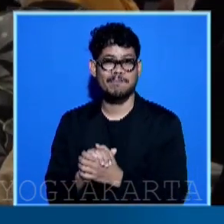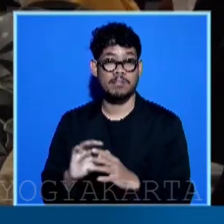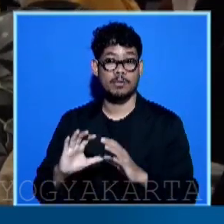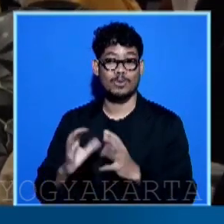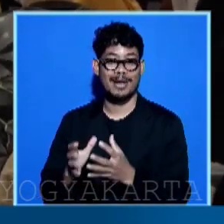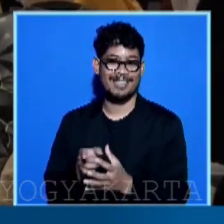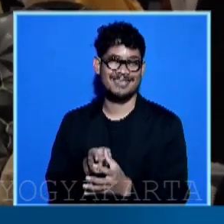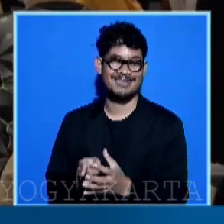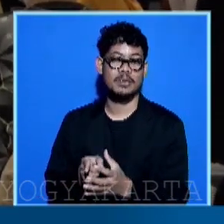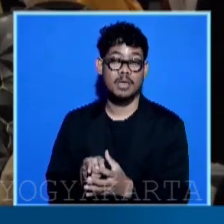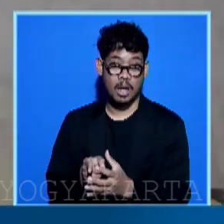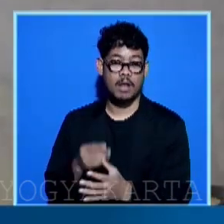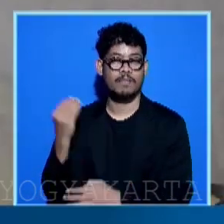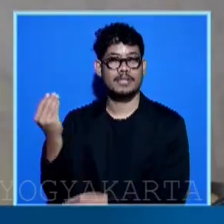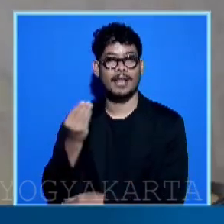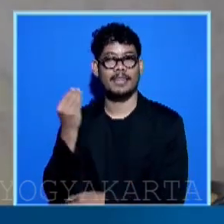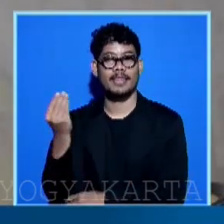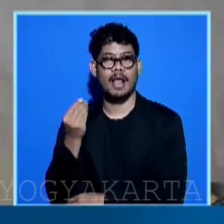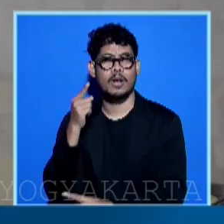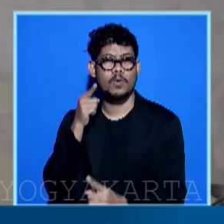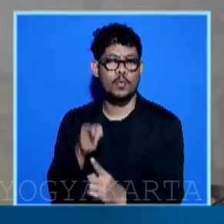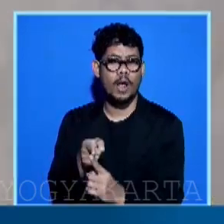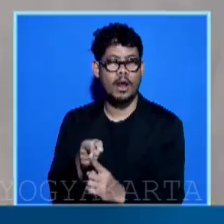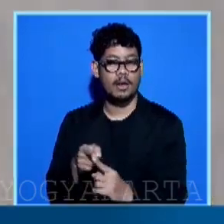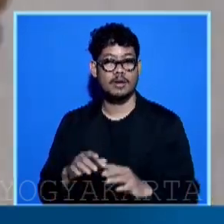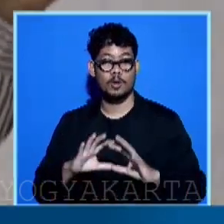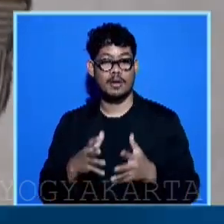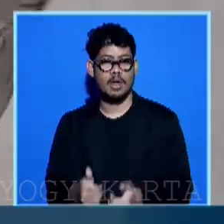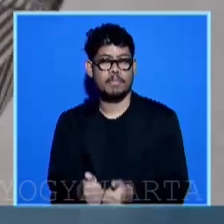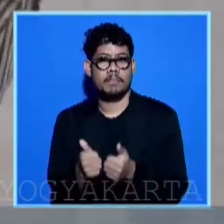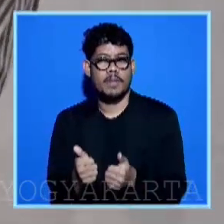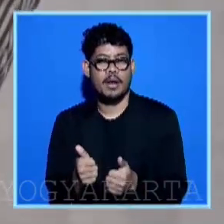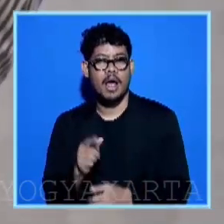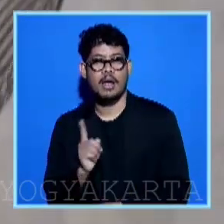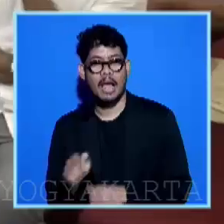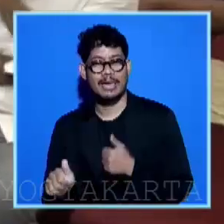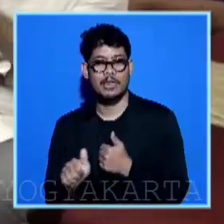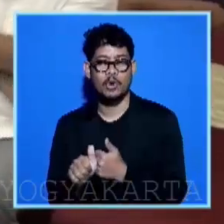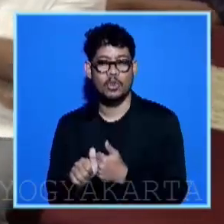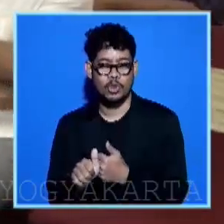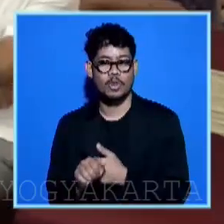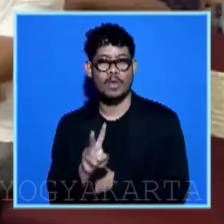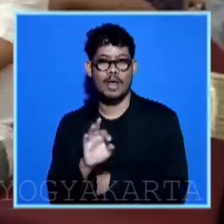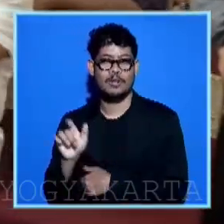better World diikuti sekitar 200 orang dengan latar belakang berbeda mulai pemerintahan dunia pendidikan hingga dunia usaha